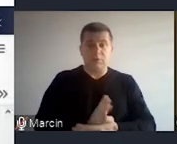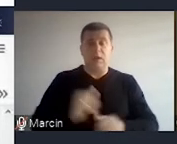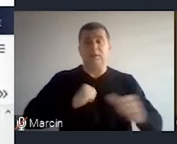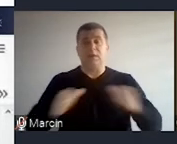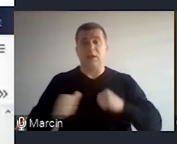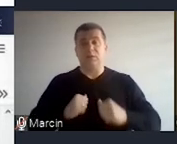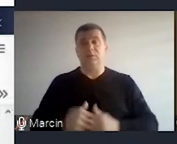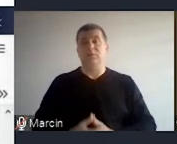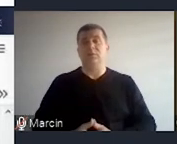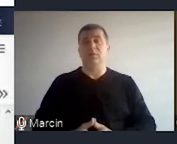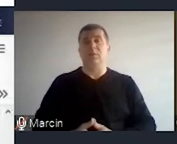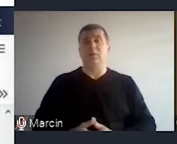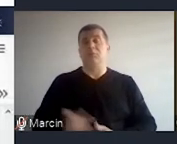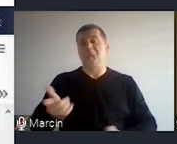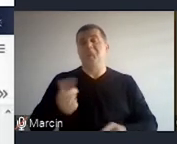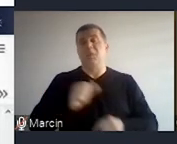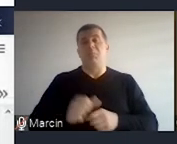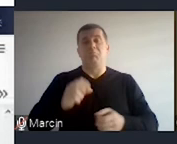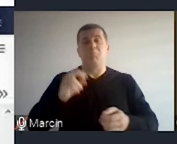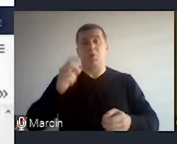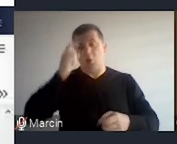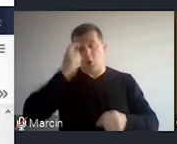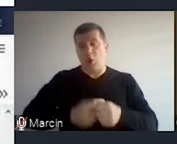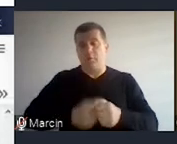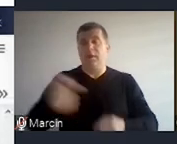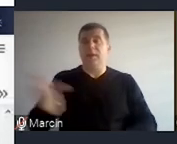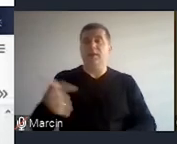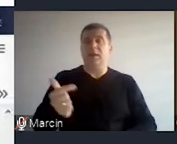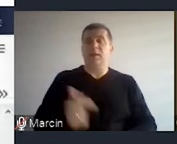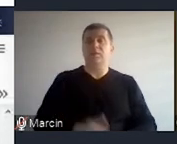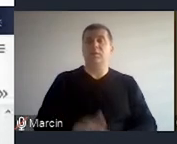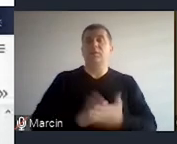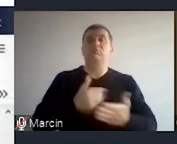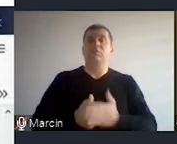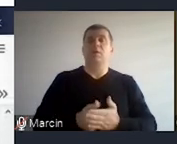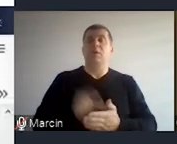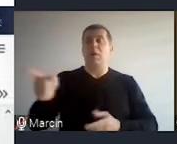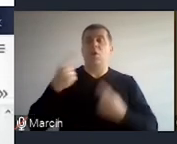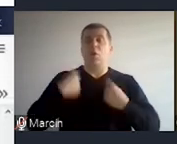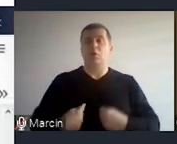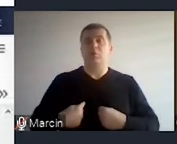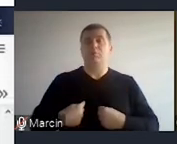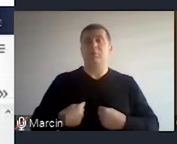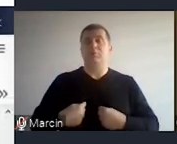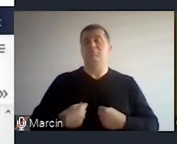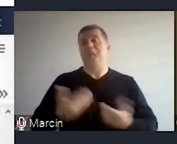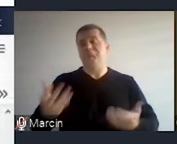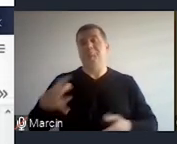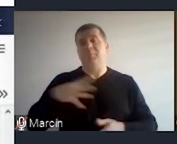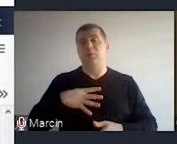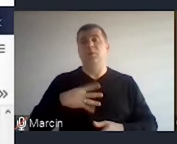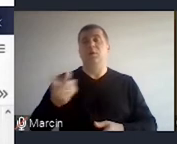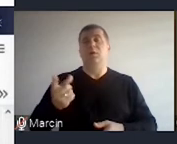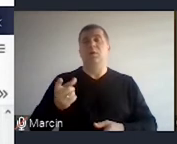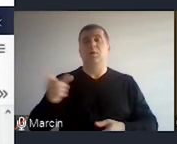zarządzającej, gdyby mógł wystąpić konflikt interesów. Czyli na przykład, jeśli ta osoba w jakimś stopniu byłaby